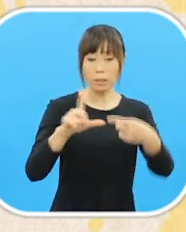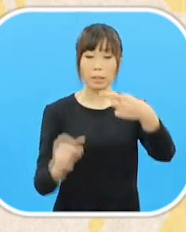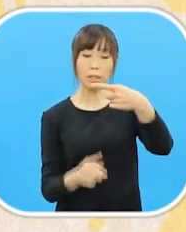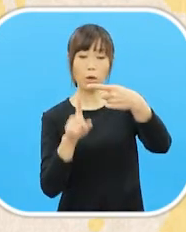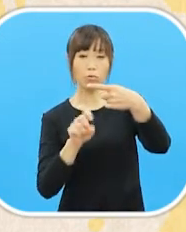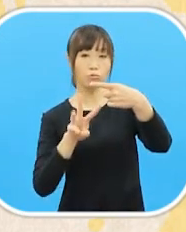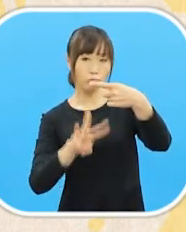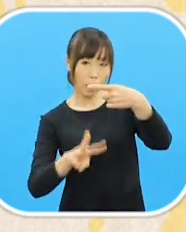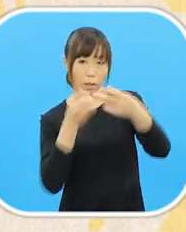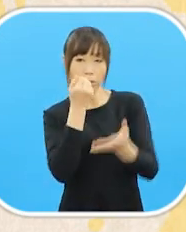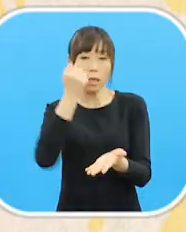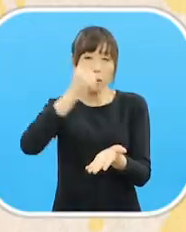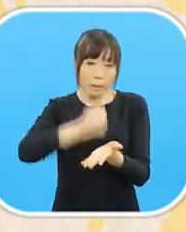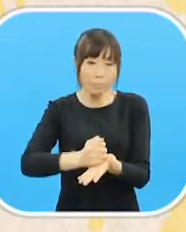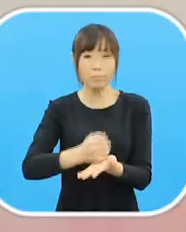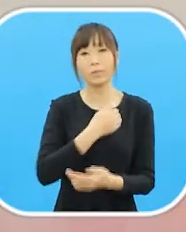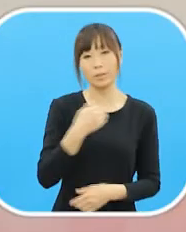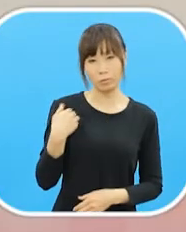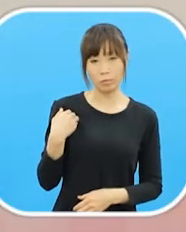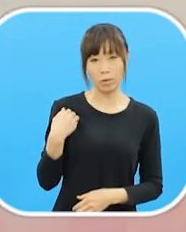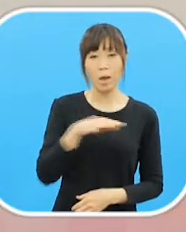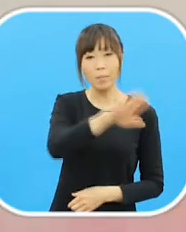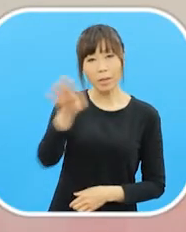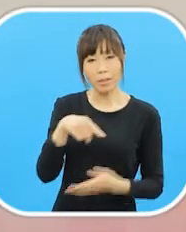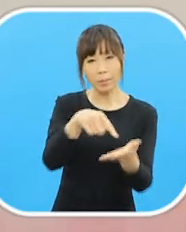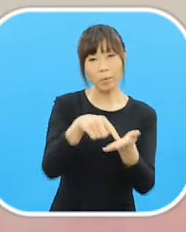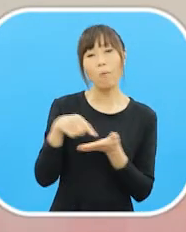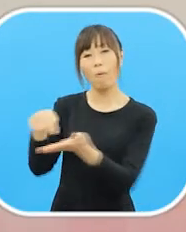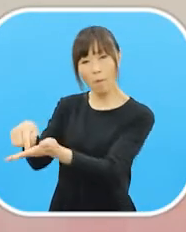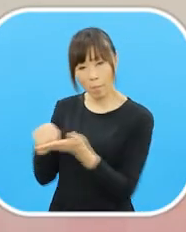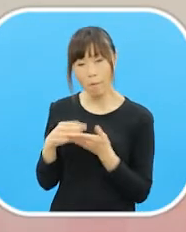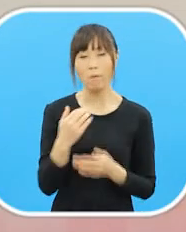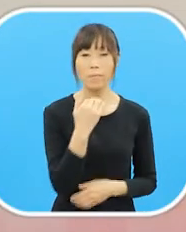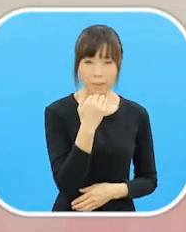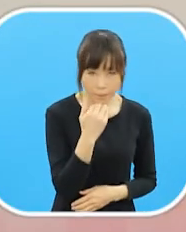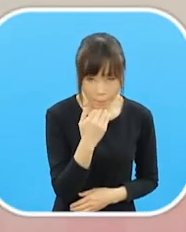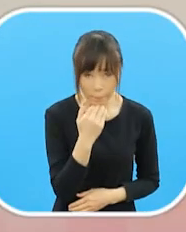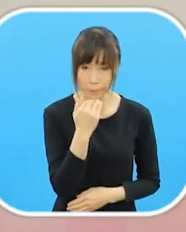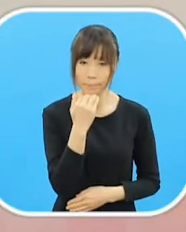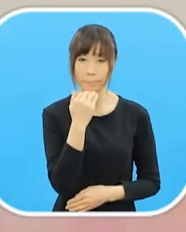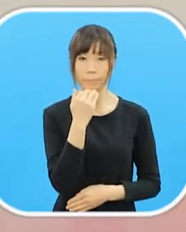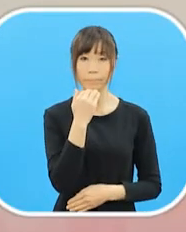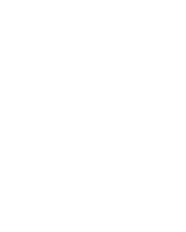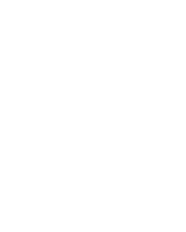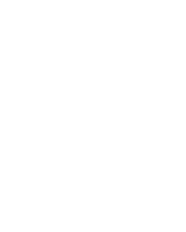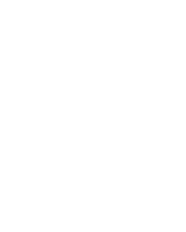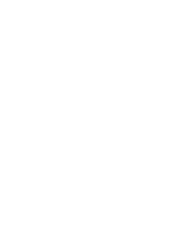13日金曜日消印有効です。皆様からのご応募お待ちしています。